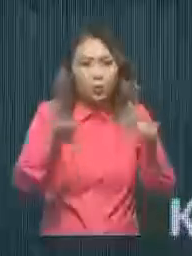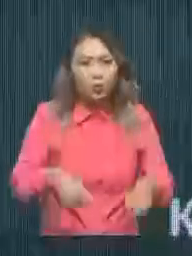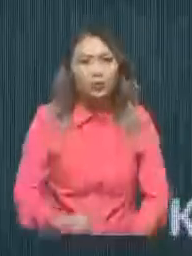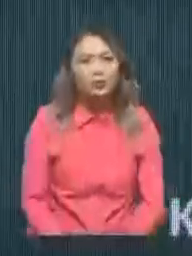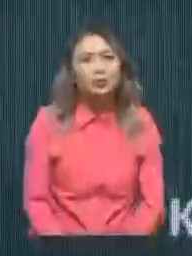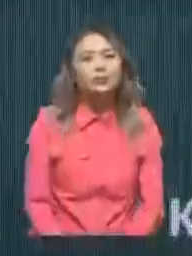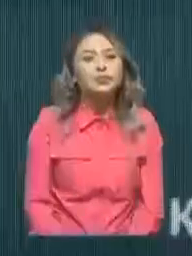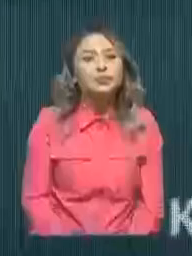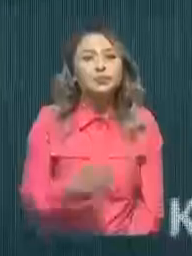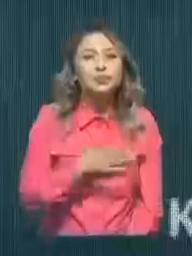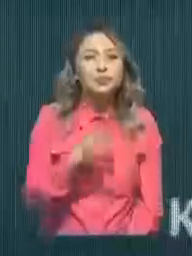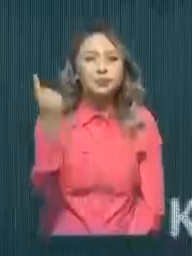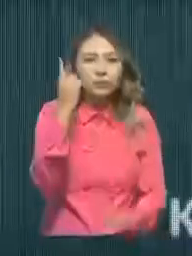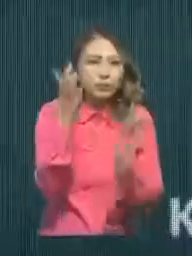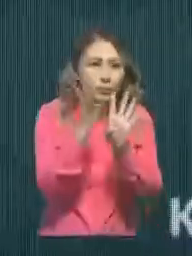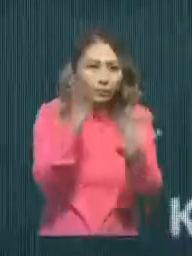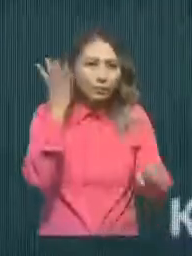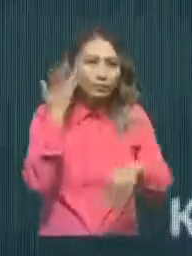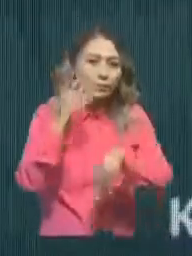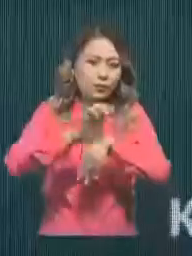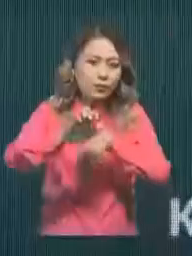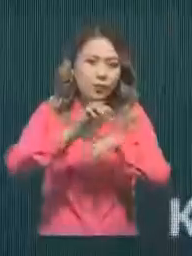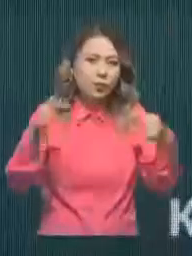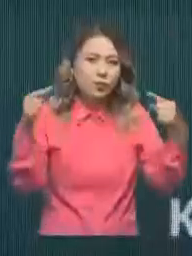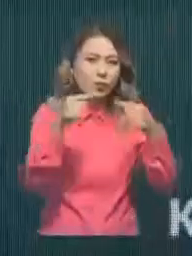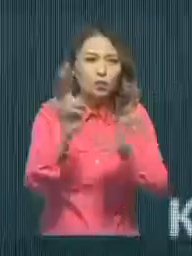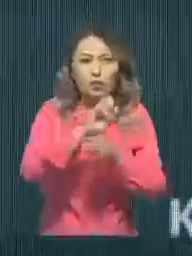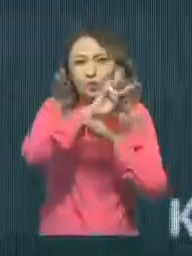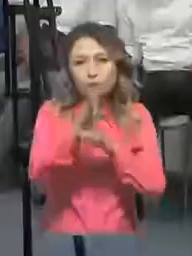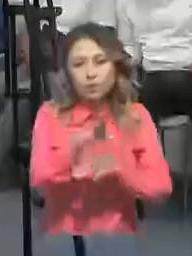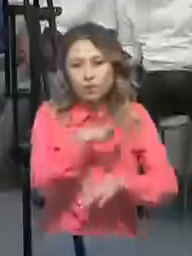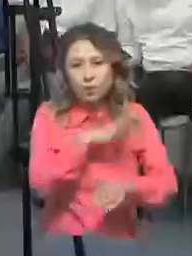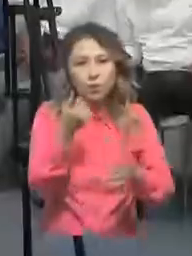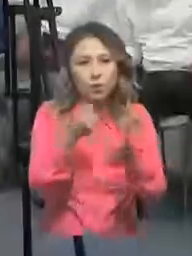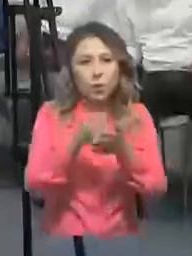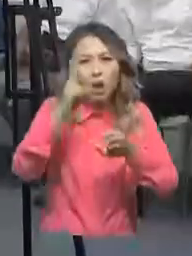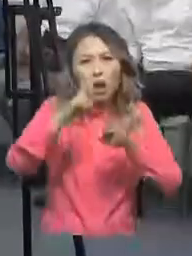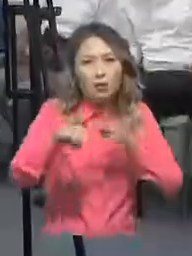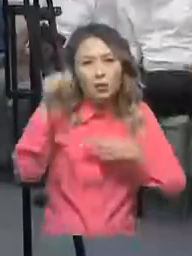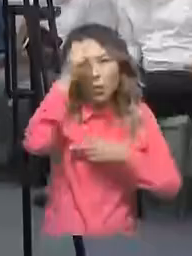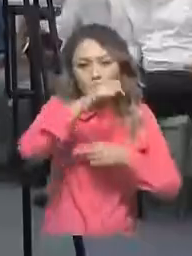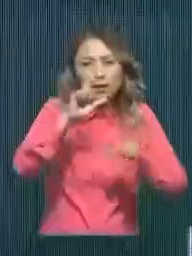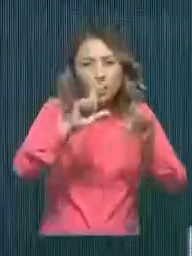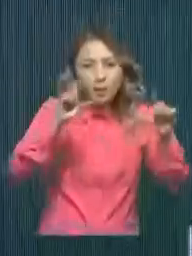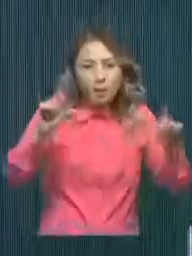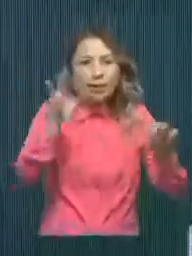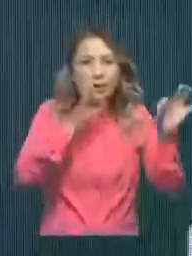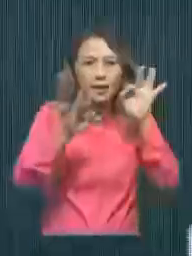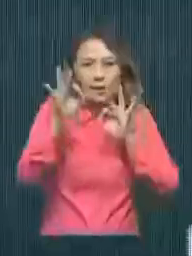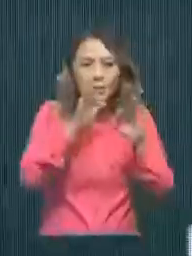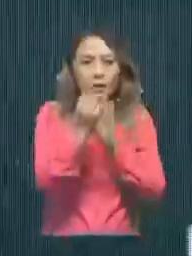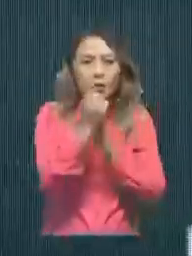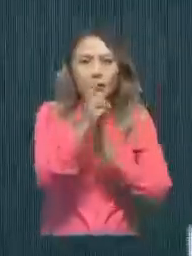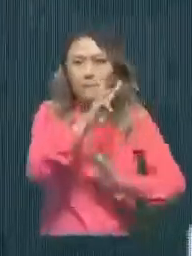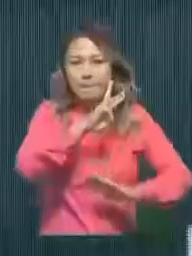мы, естественно, оборудовали. Біз бірінші кезекте өндірістік желіні толық жабдықтап алдық. Жыл соңына дейін ампула мен ұнтақтарға таблеткалардың 11